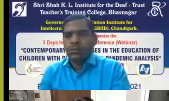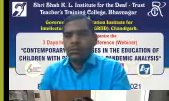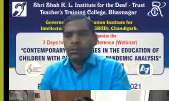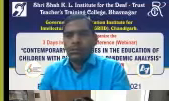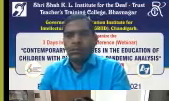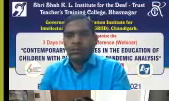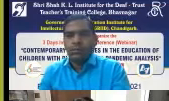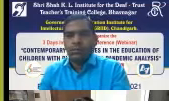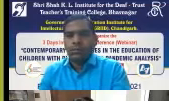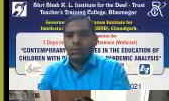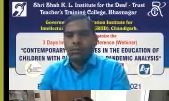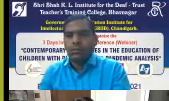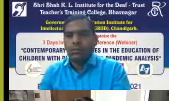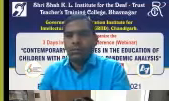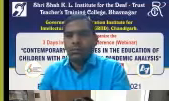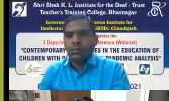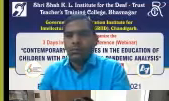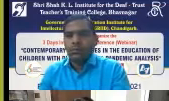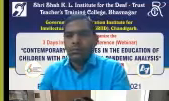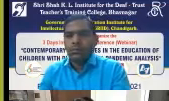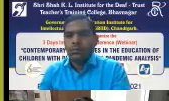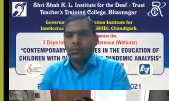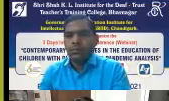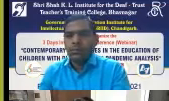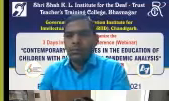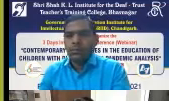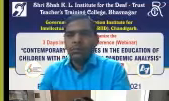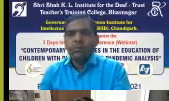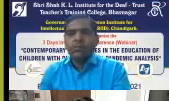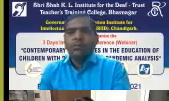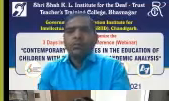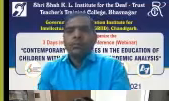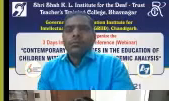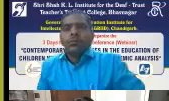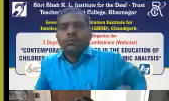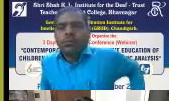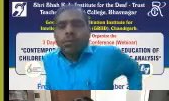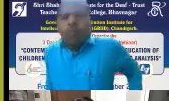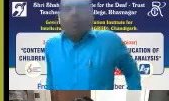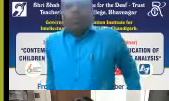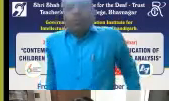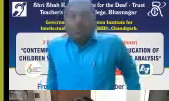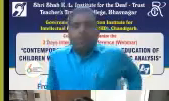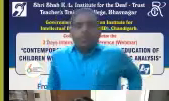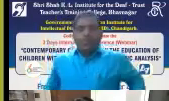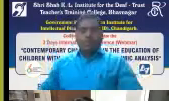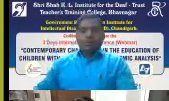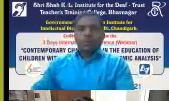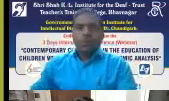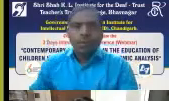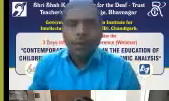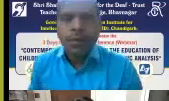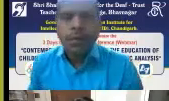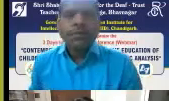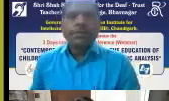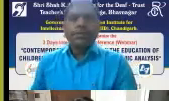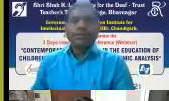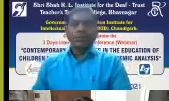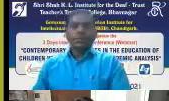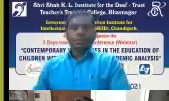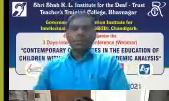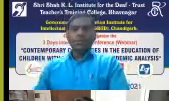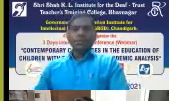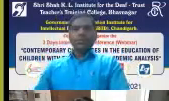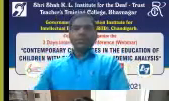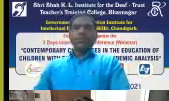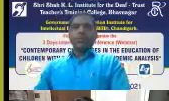अच्छा लगता है, यहाँ पे हमें कोई कुछ नहीं कहता, हमें यहाँ का माहौल बहुत अच्छा लगता है क्योंकि यहाँ पे बहुत एक्सेप्टिंग एनवायरनमेंट है. सो वो यहाँ